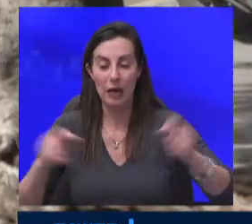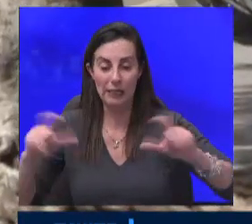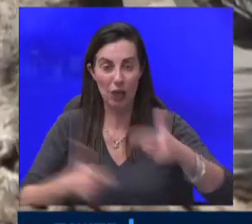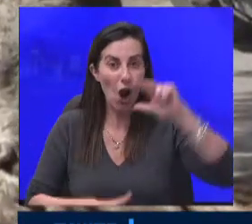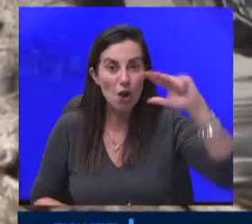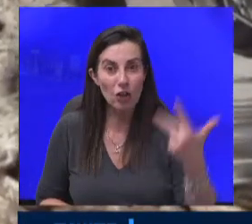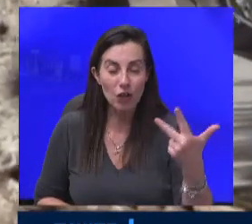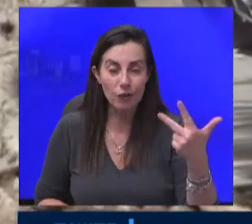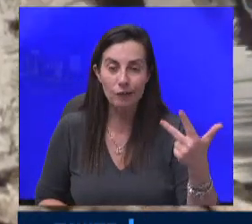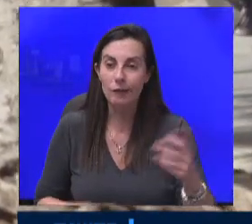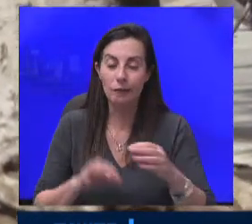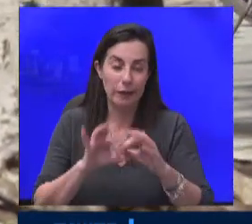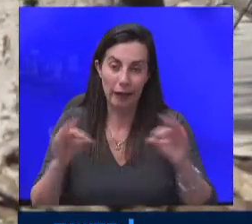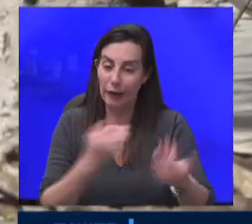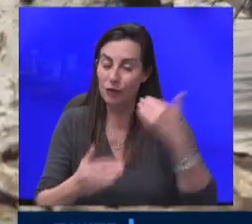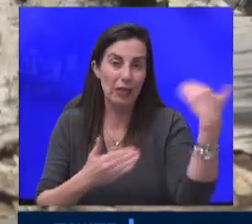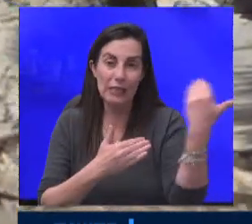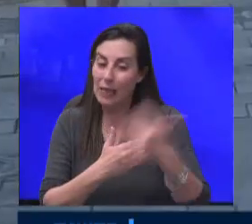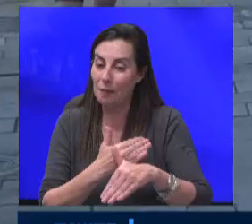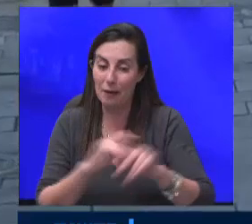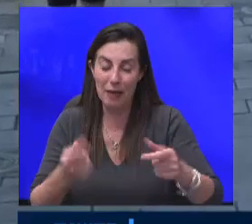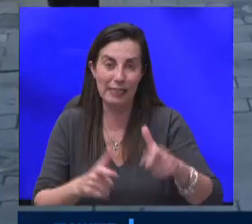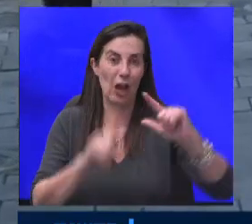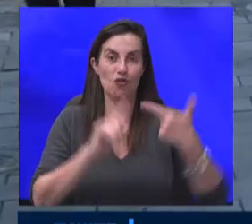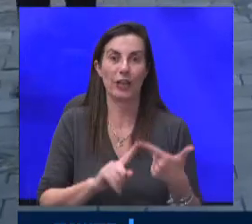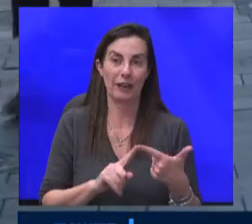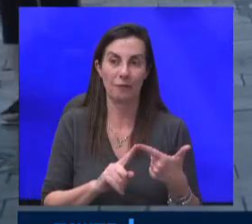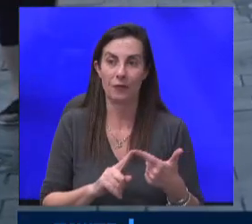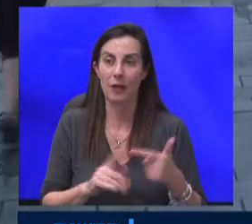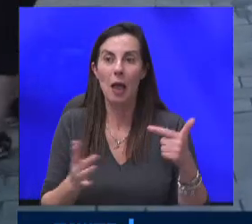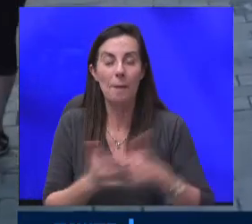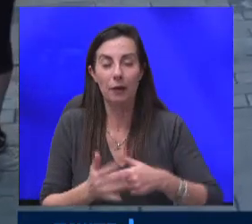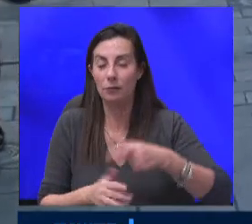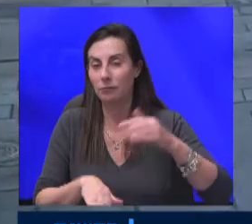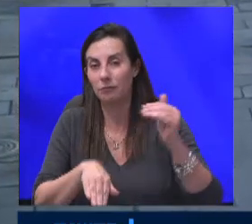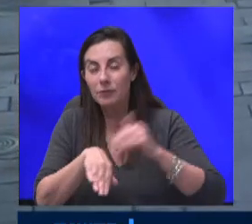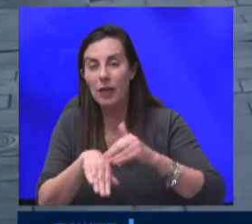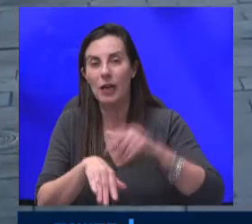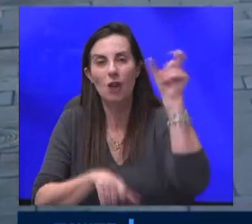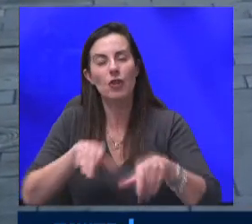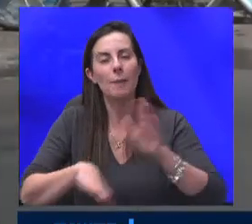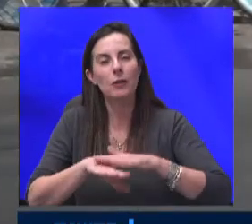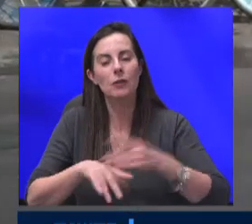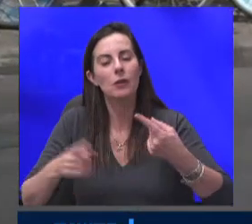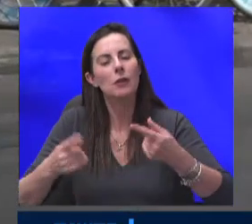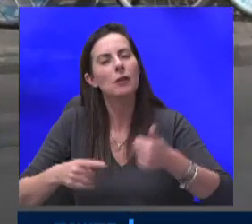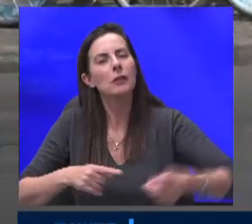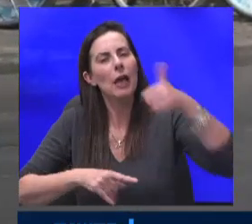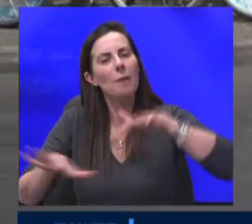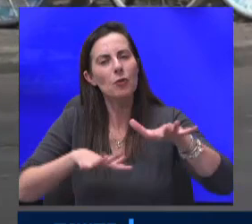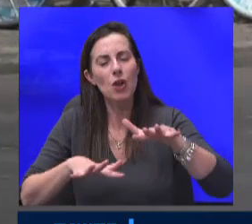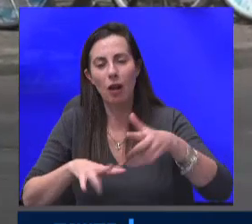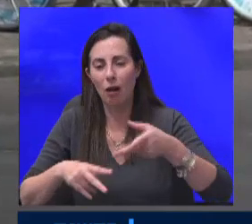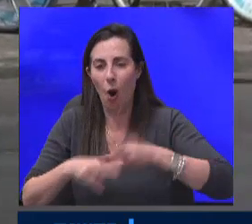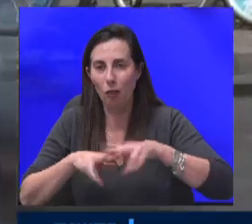ישראל יוטל עוד לפני שהסתיימה היציאה מהסגר השני. חרף אזהרות גורמי המקצוע, שרי הקבינט החליטו לאפשר לתחלואה לעלות